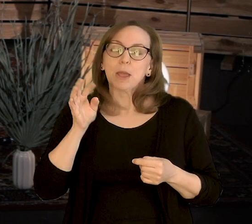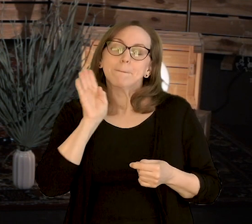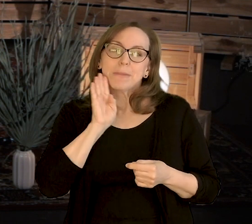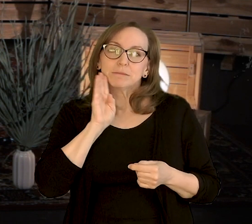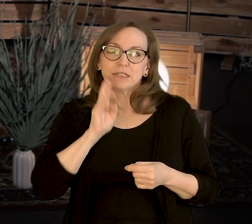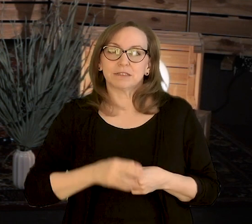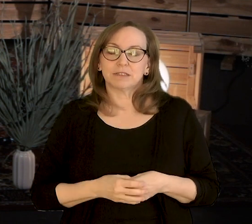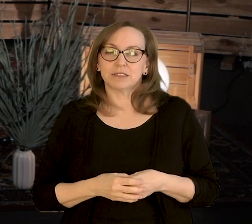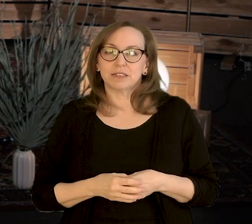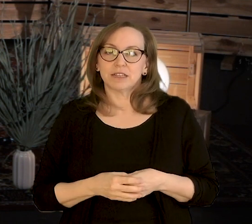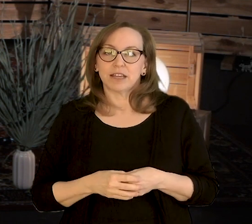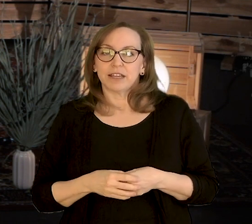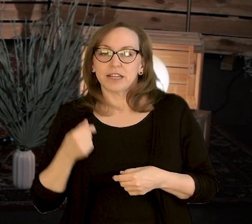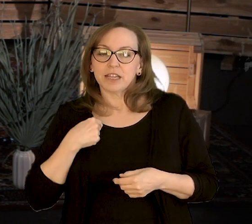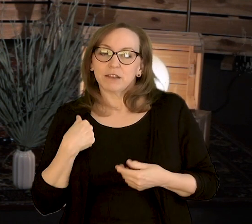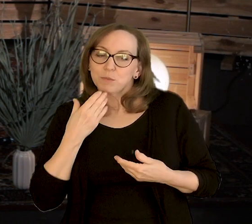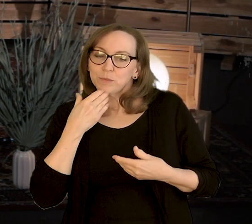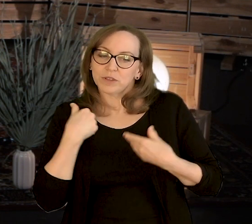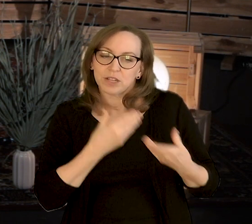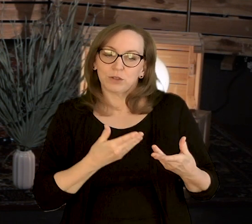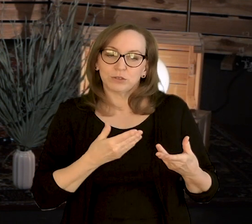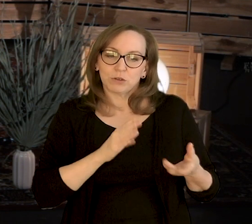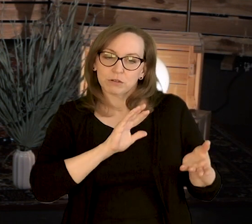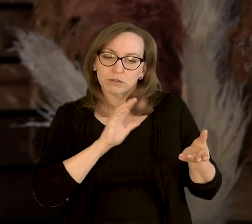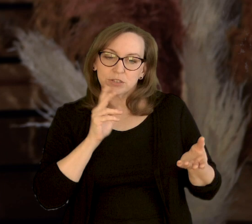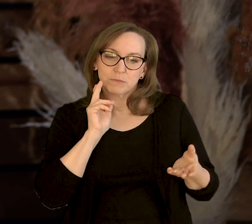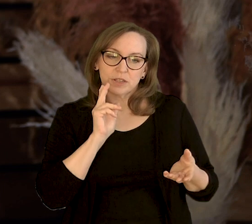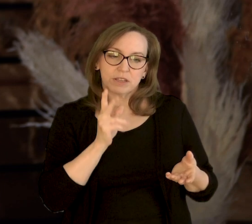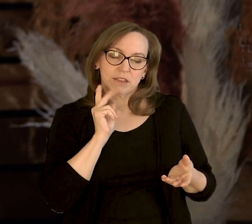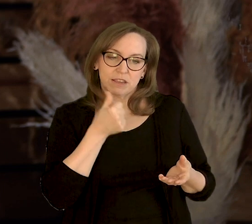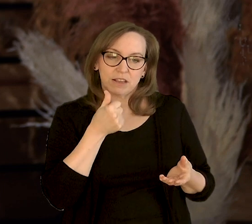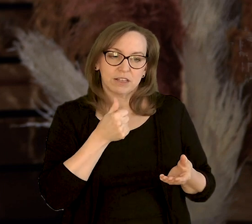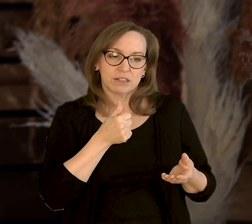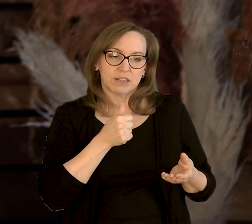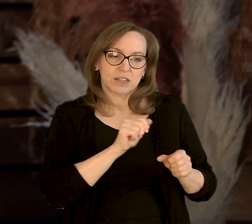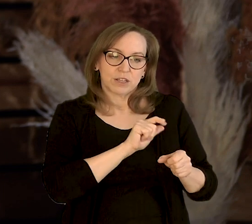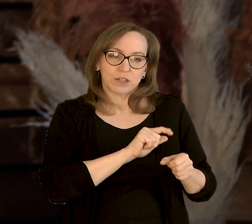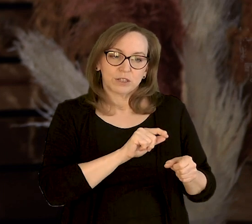ją pod opiekę jednego ze swoich uczniów, Jana.